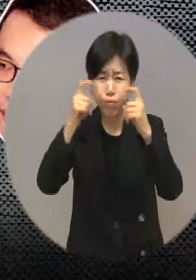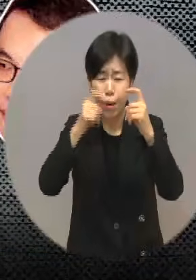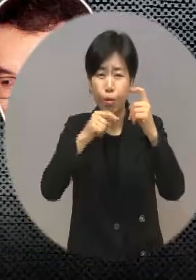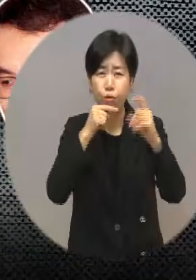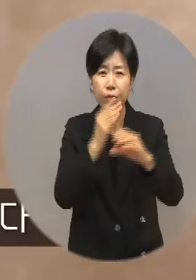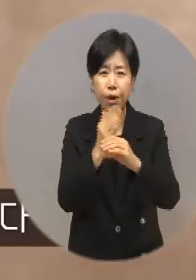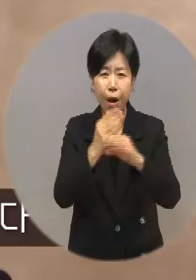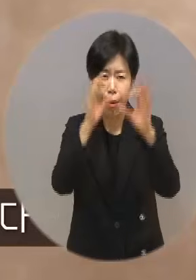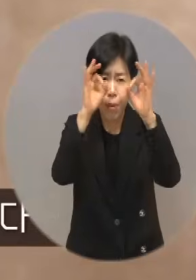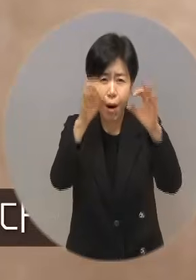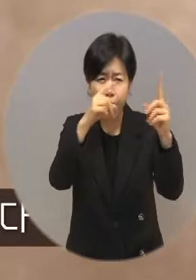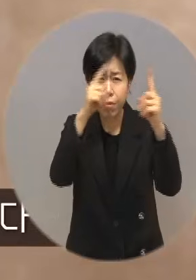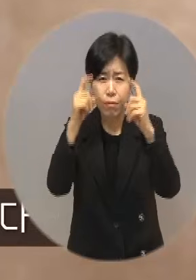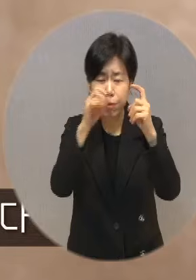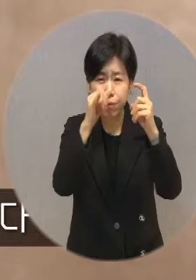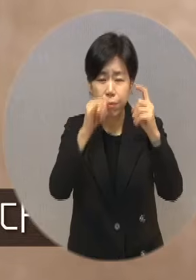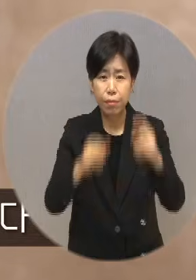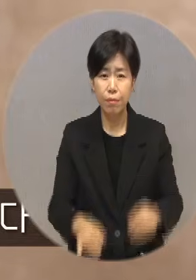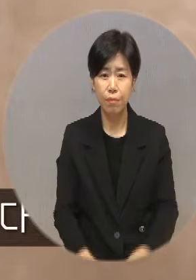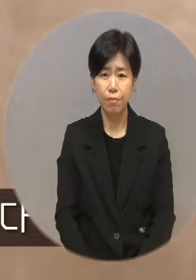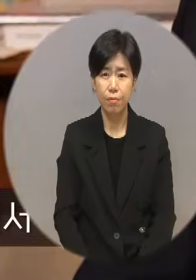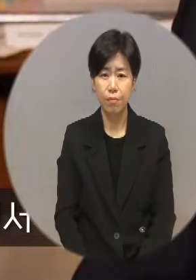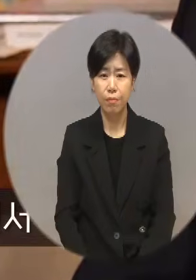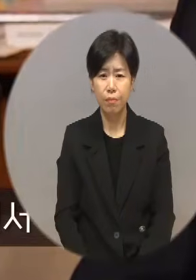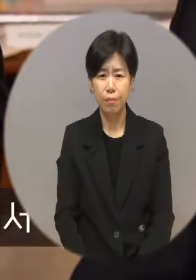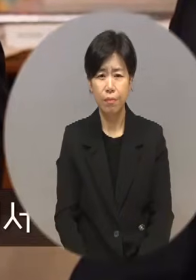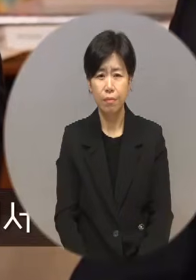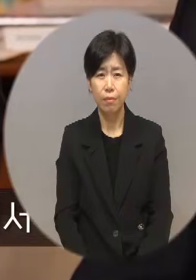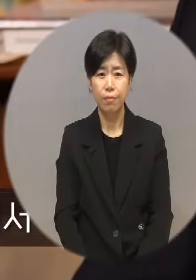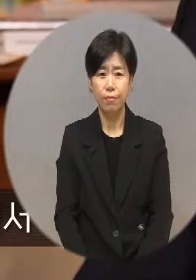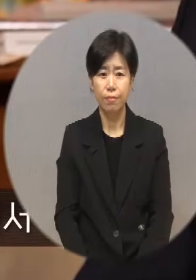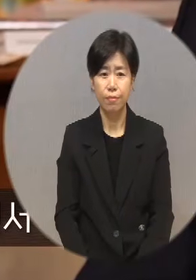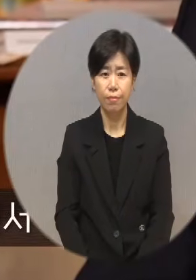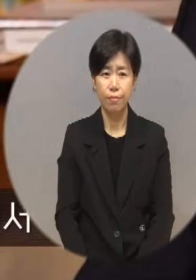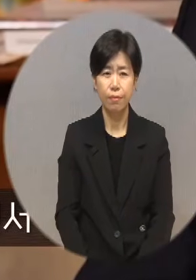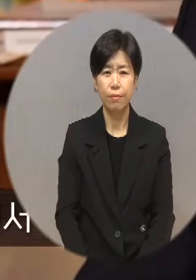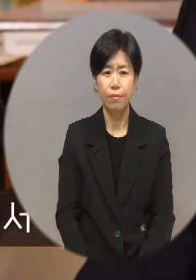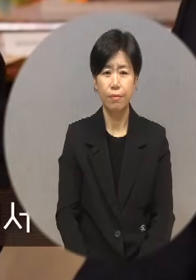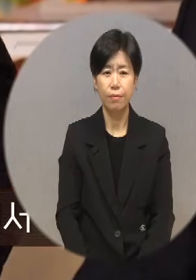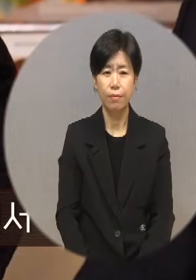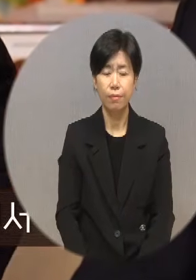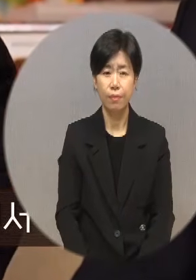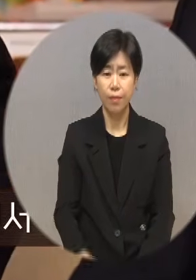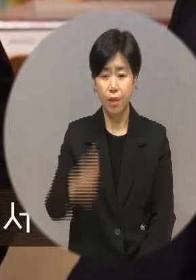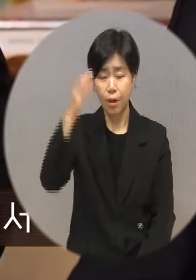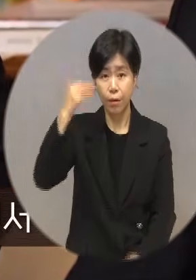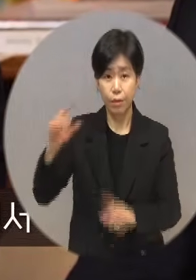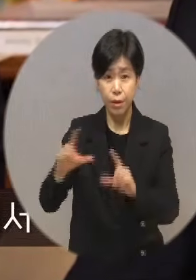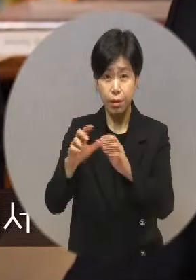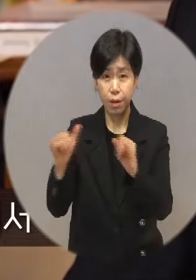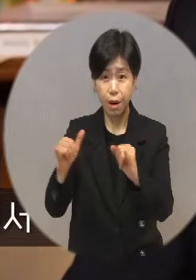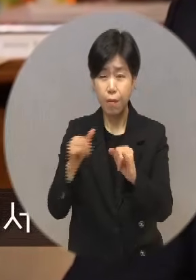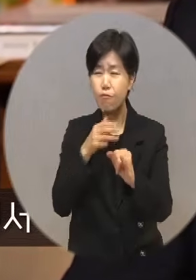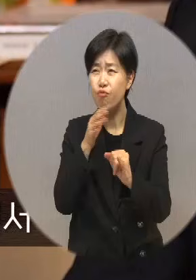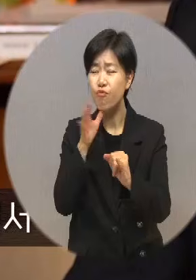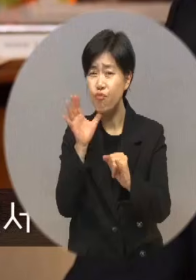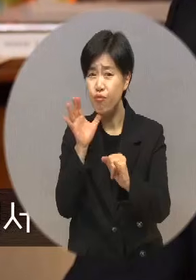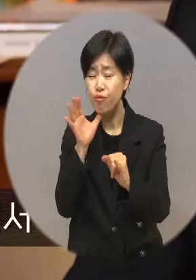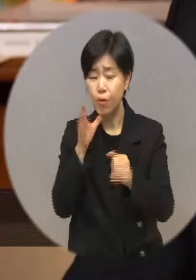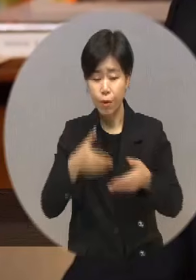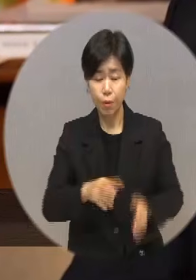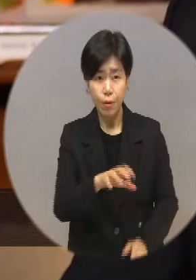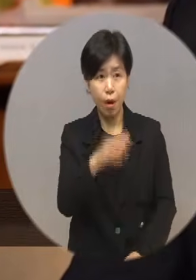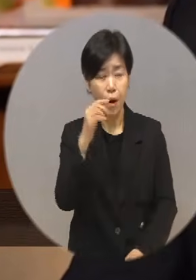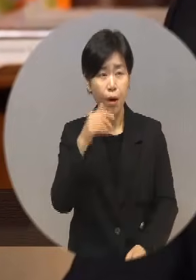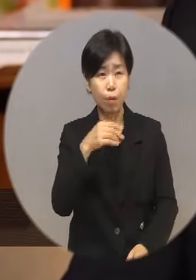그랬더니 움직이지 못하시는 분들이 계신다. 그분들에게 이걸 보여주면 굉장히 좋아하실 것 같다